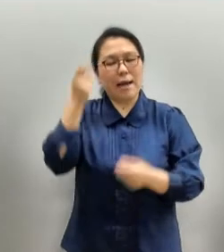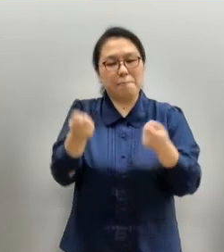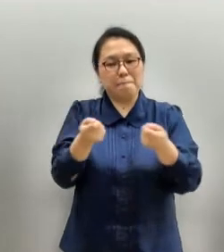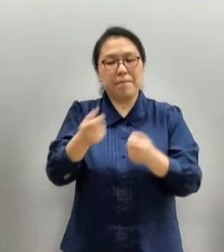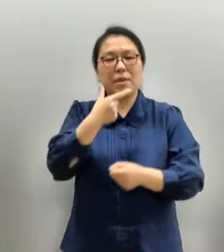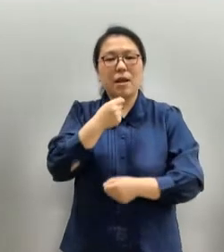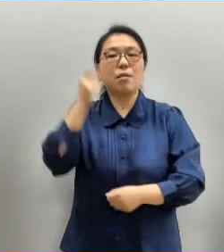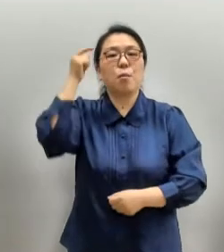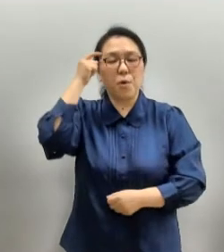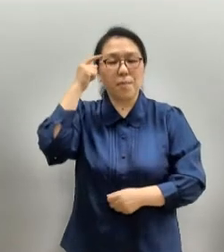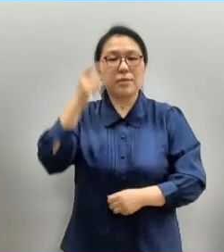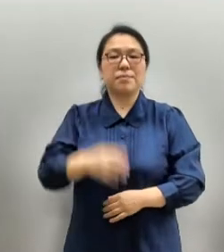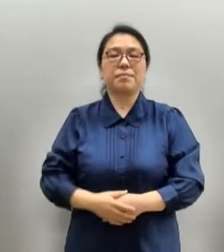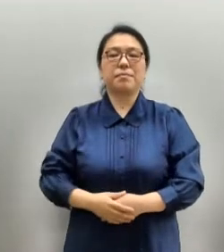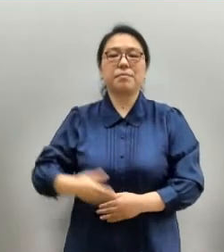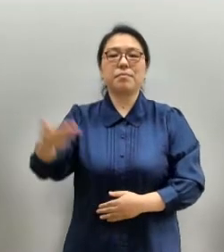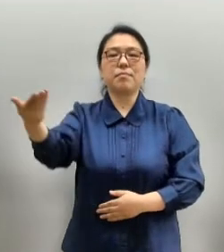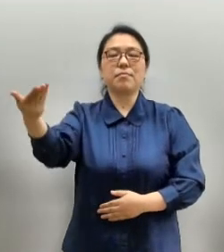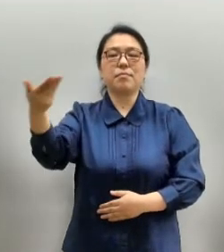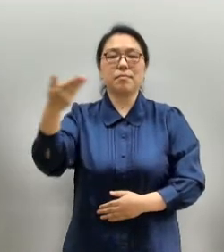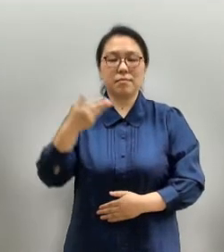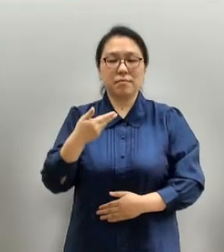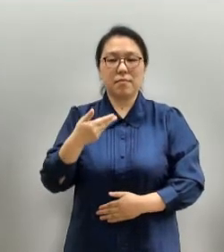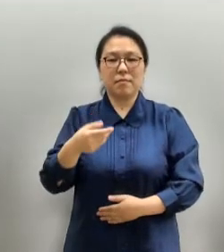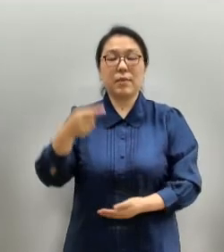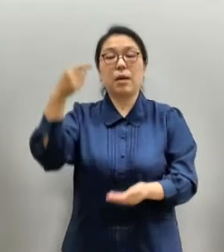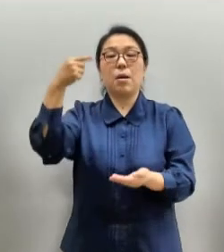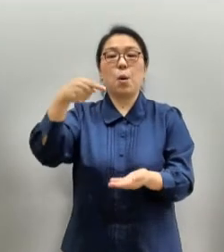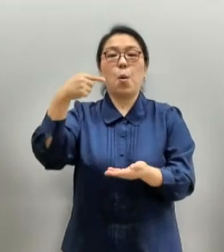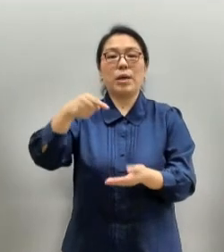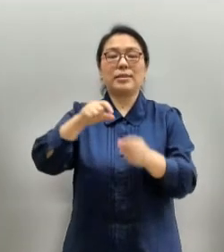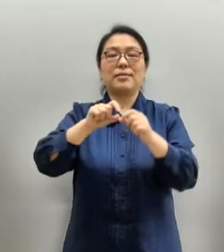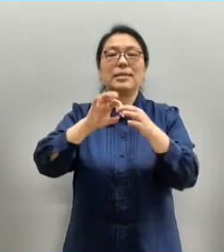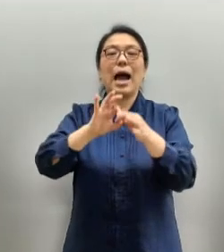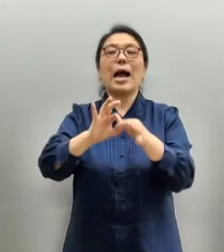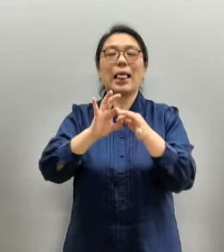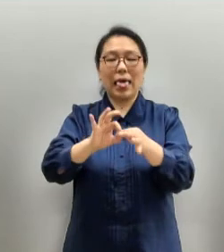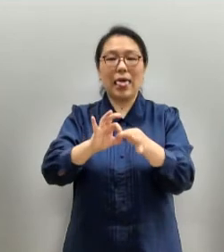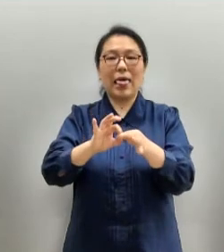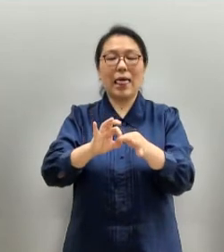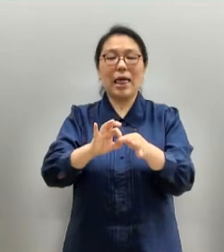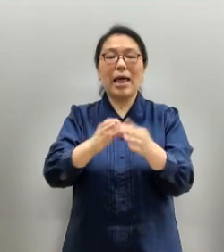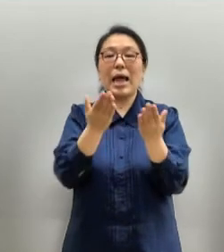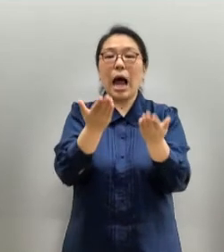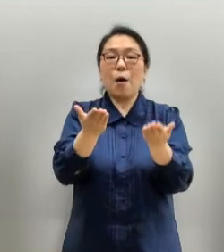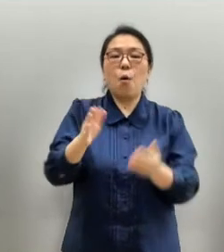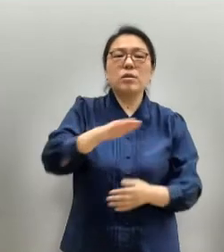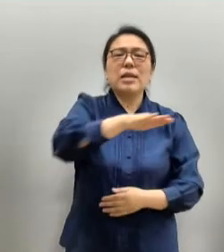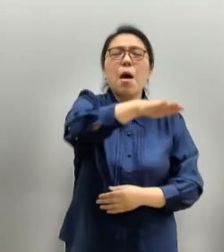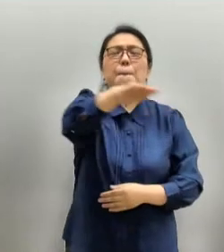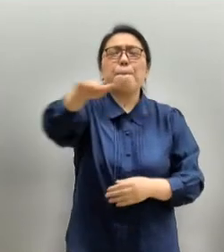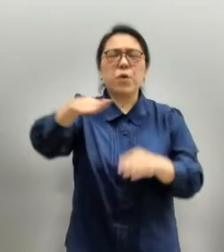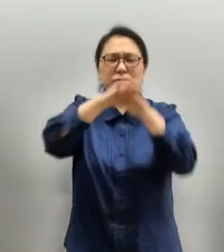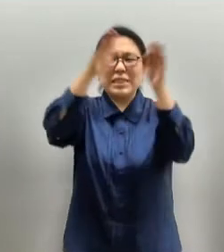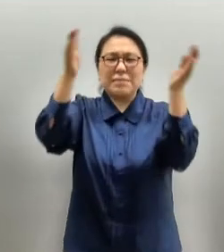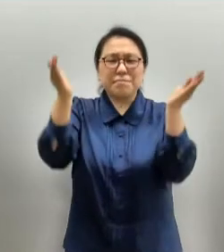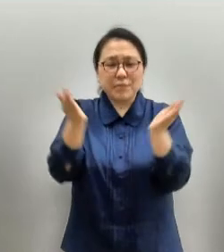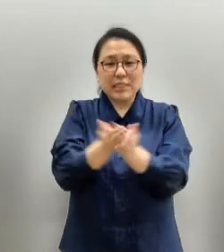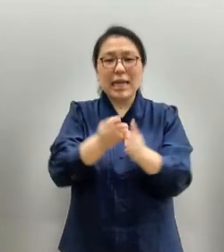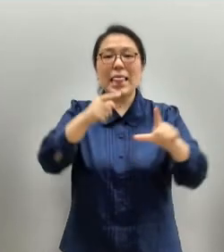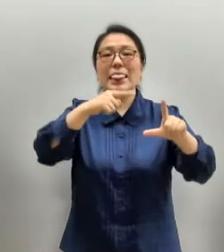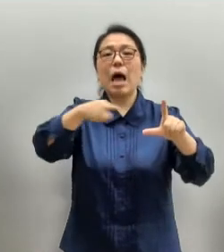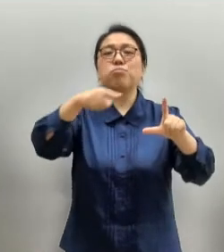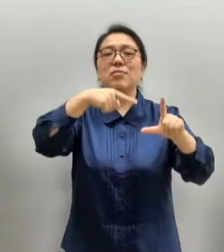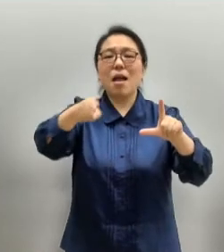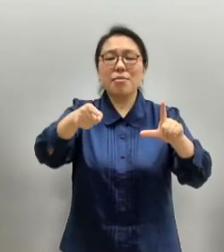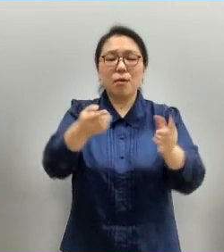校にタブレットの配布ね、利用、これは政府の方針で決定してますけれども、その他に